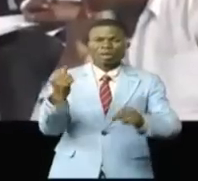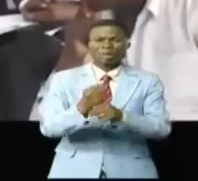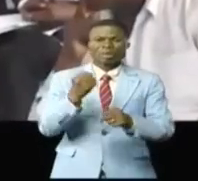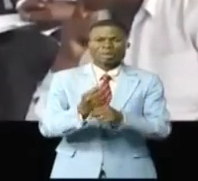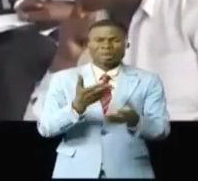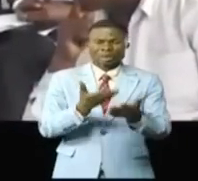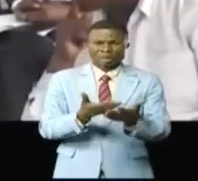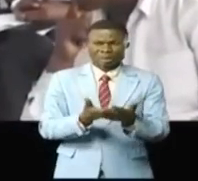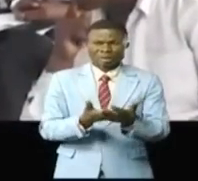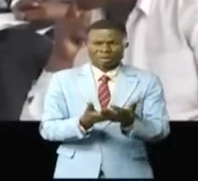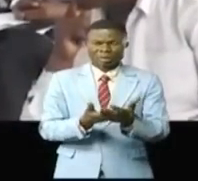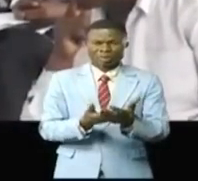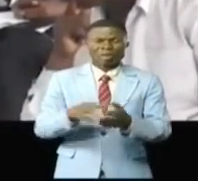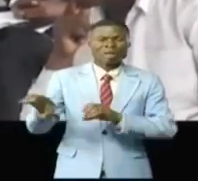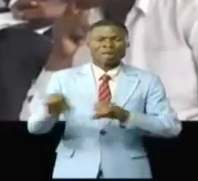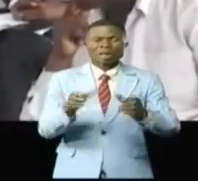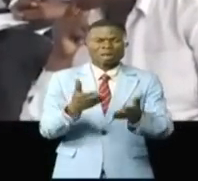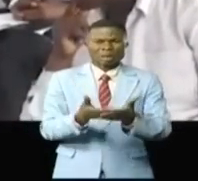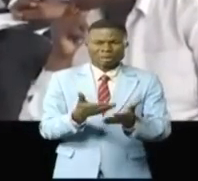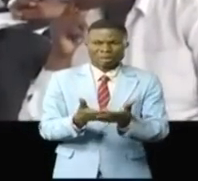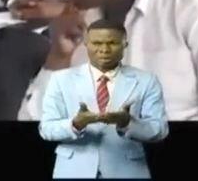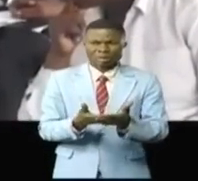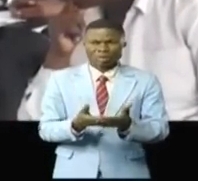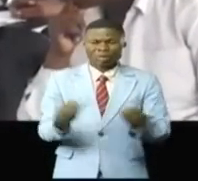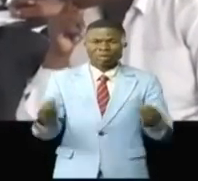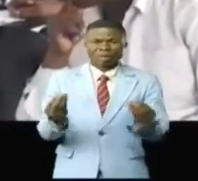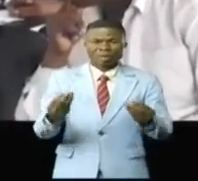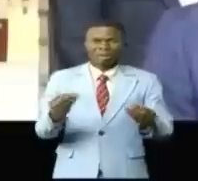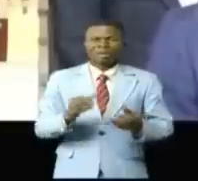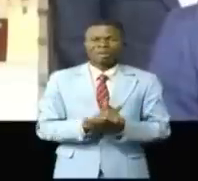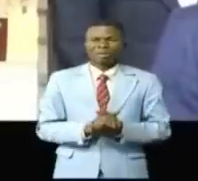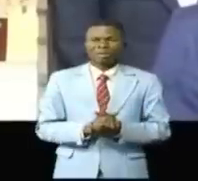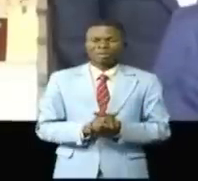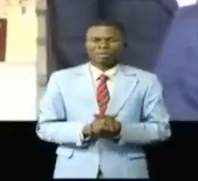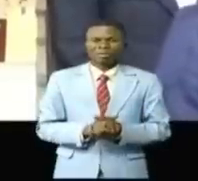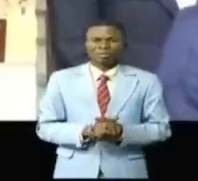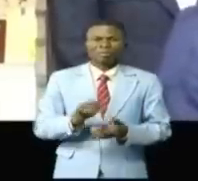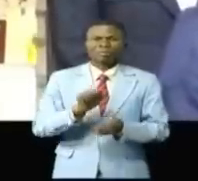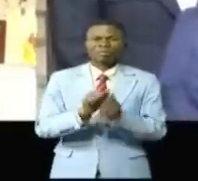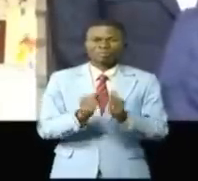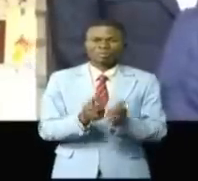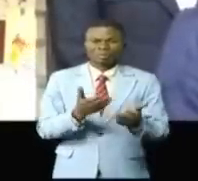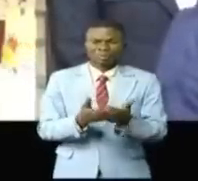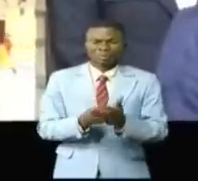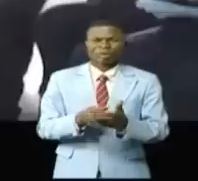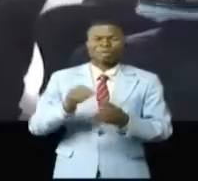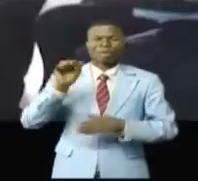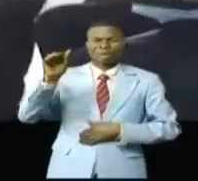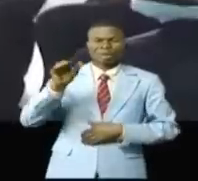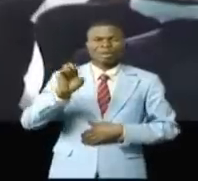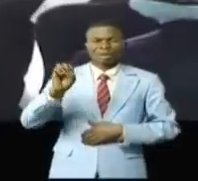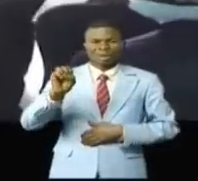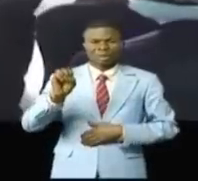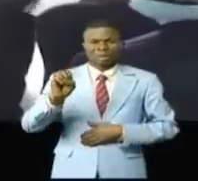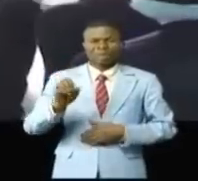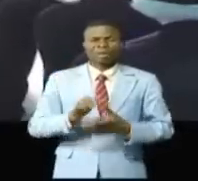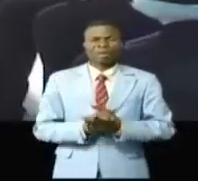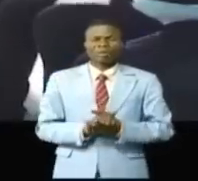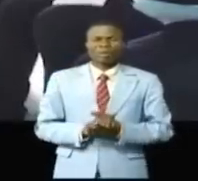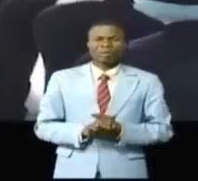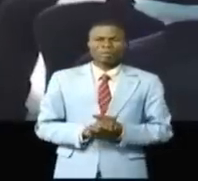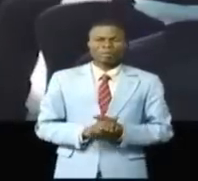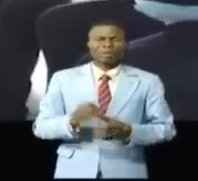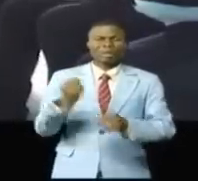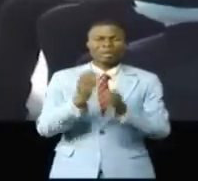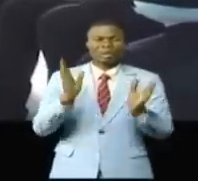exercices pratiques. Les participants ont été également encouragés par le directeur provincial de la DGLCE, Élise Kapenoumbi. Les